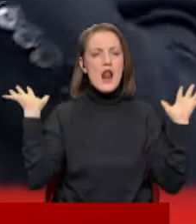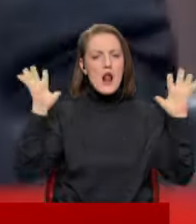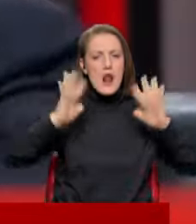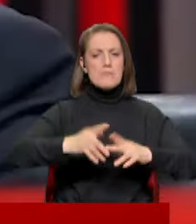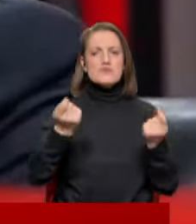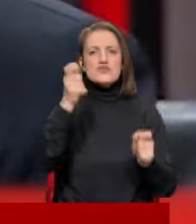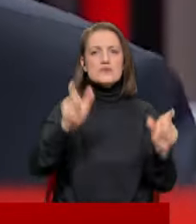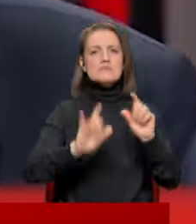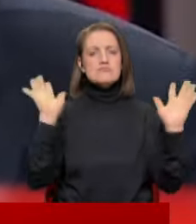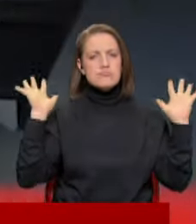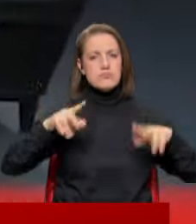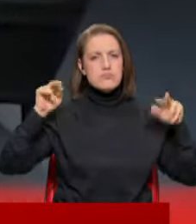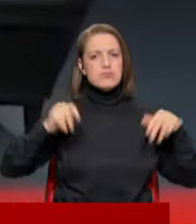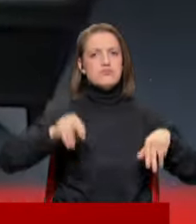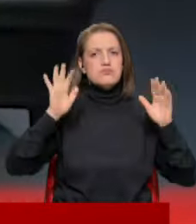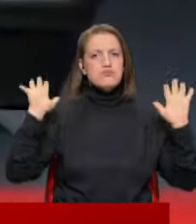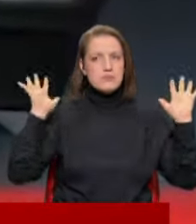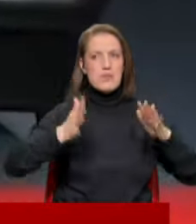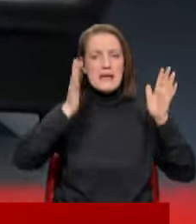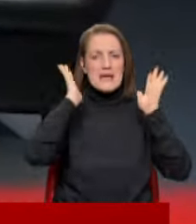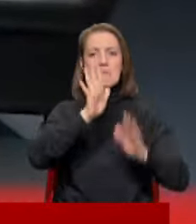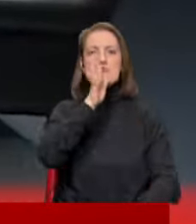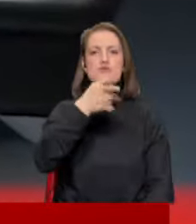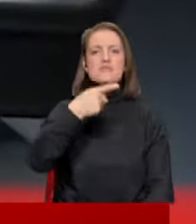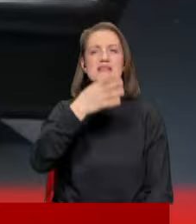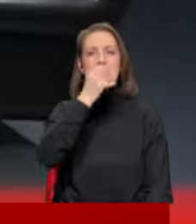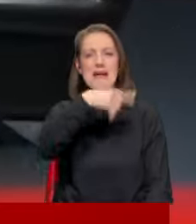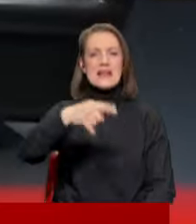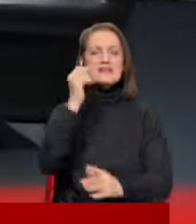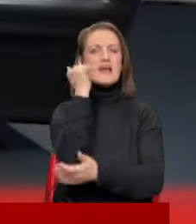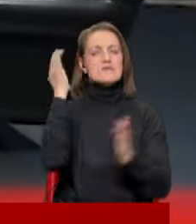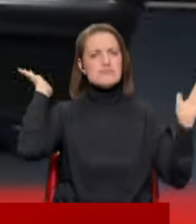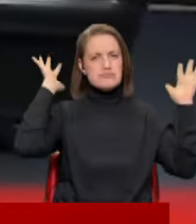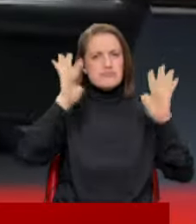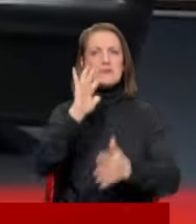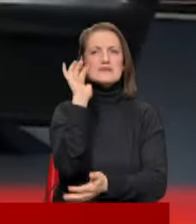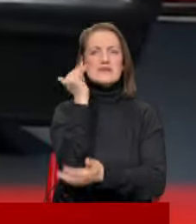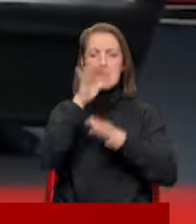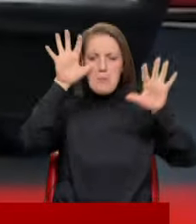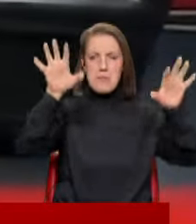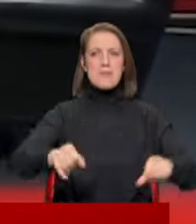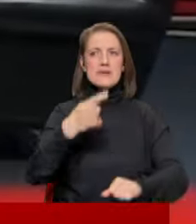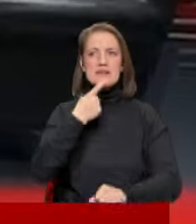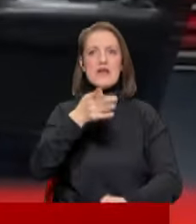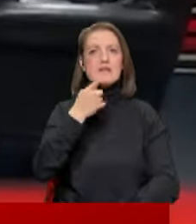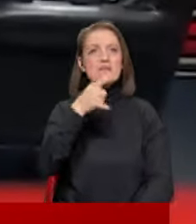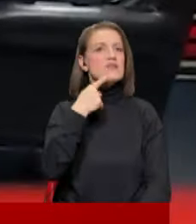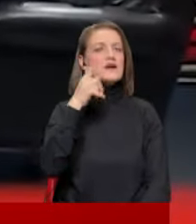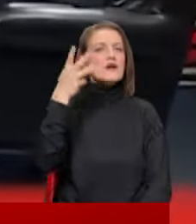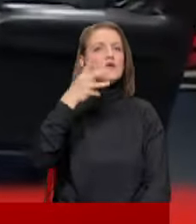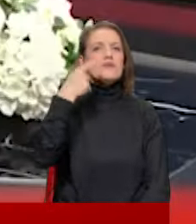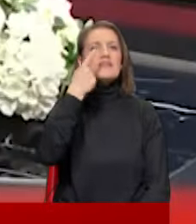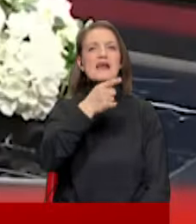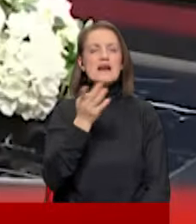işçiler yürüsen Keşke 500.000 tane emekli Taksim'e gitse de taksimi zapt etse diyecek darbe çağırıyor sokağa